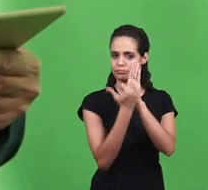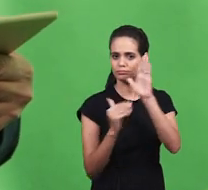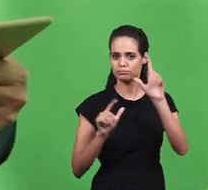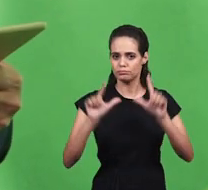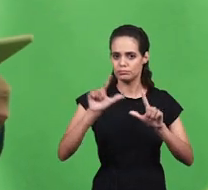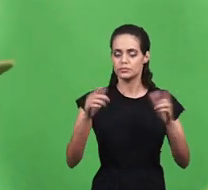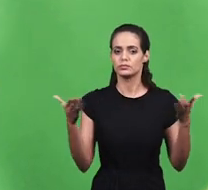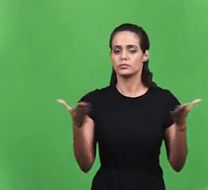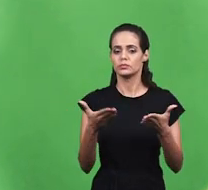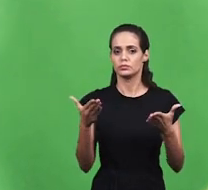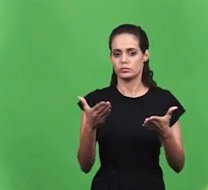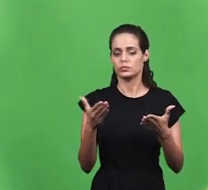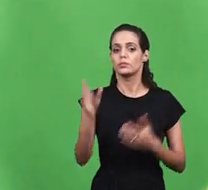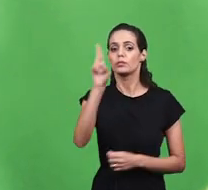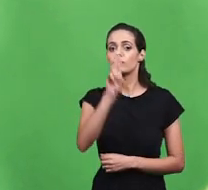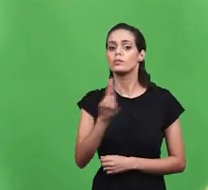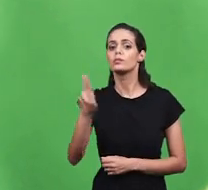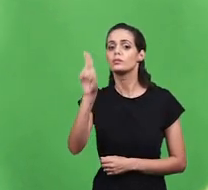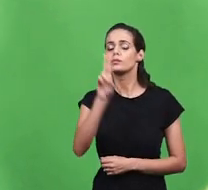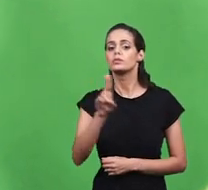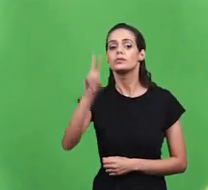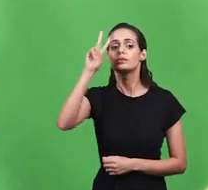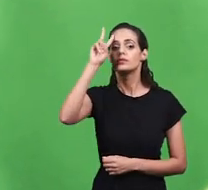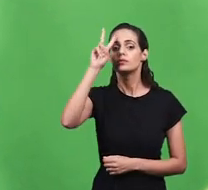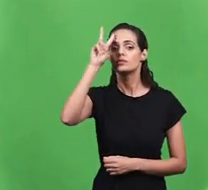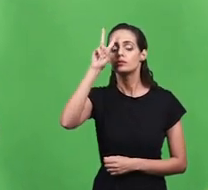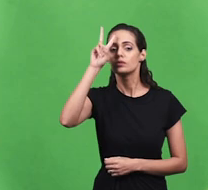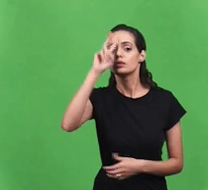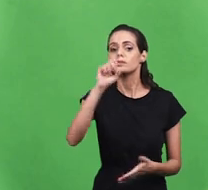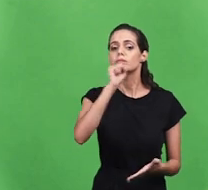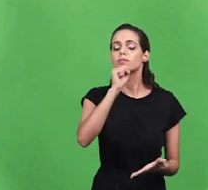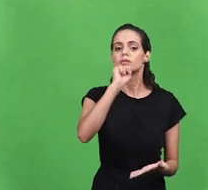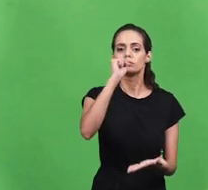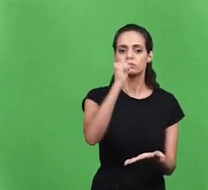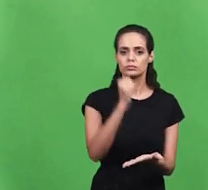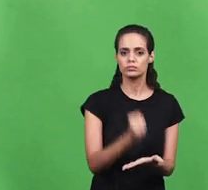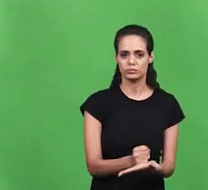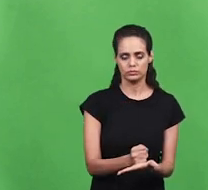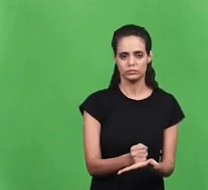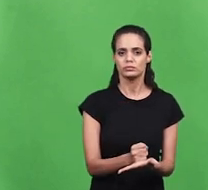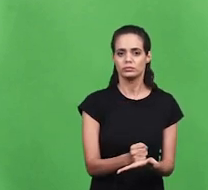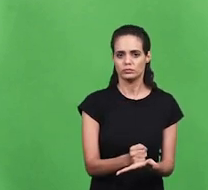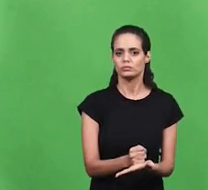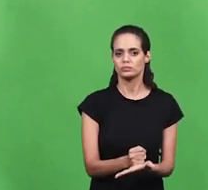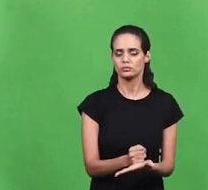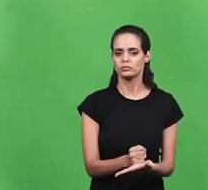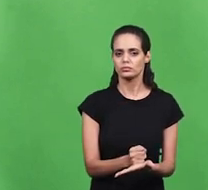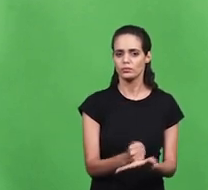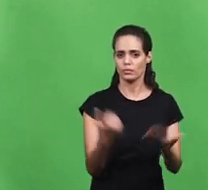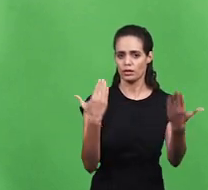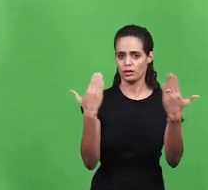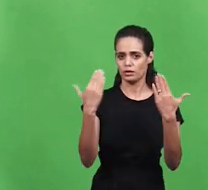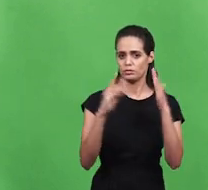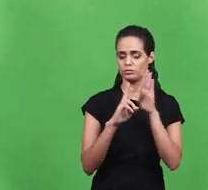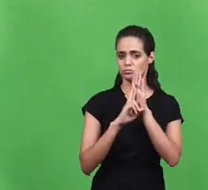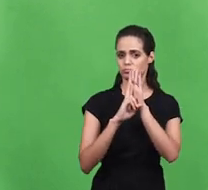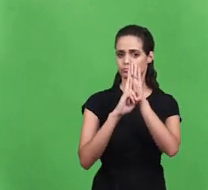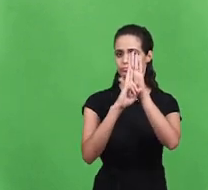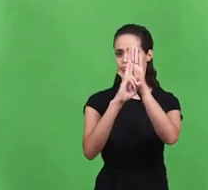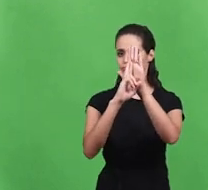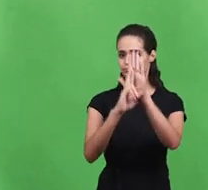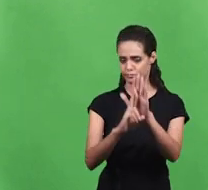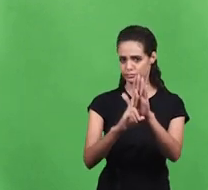l'histoire d'un personnage de l'Ancien Testament qui préfigure le Seigneur Jésus comme roi.